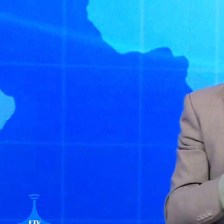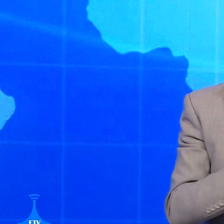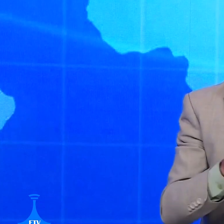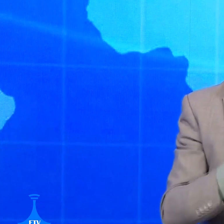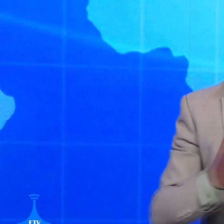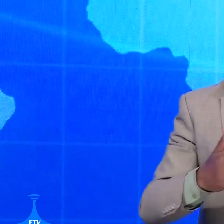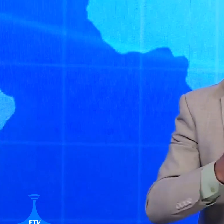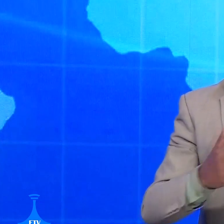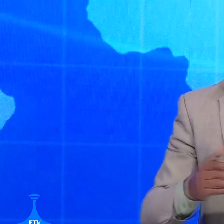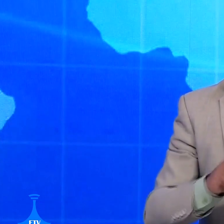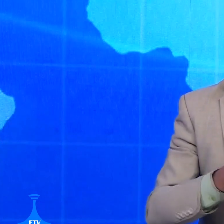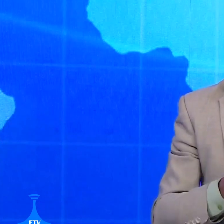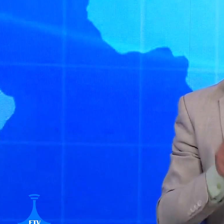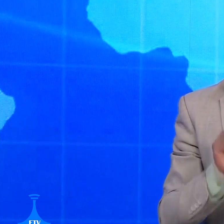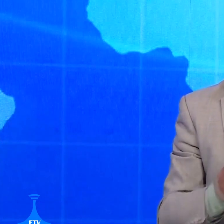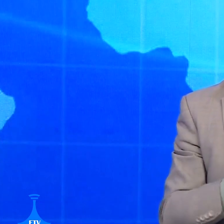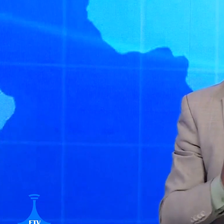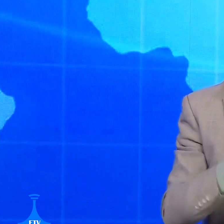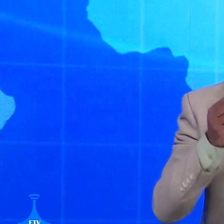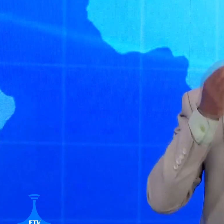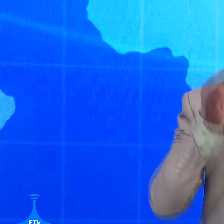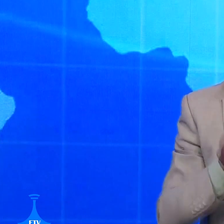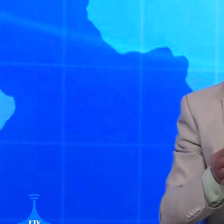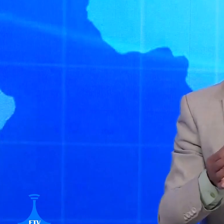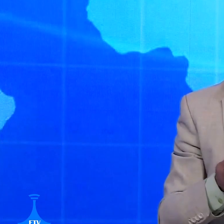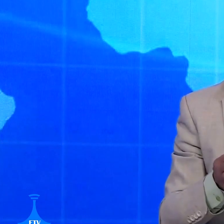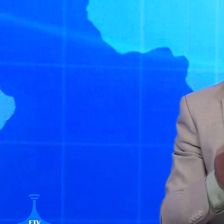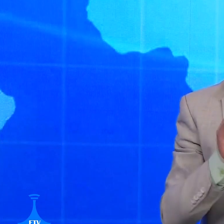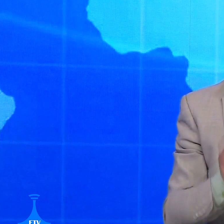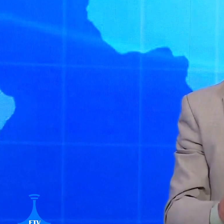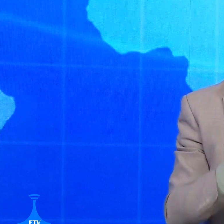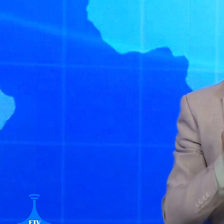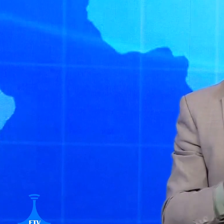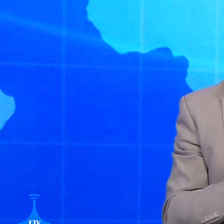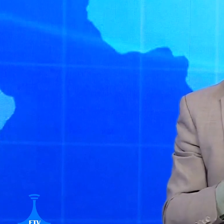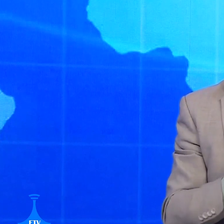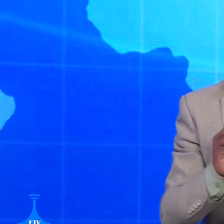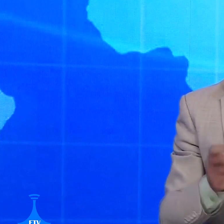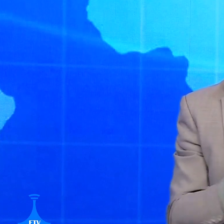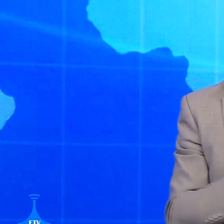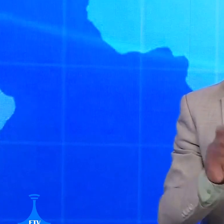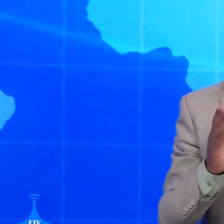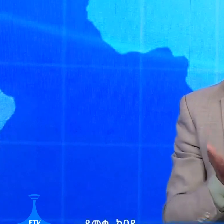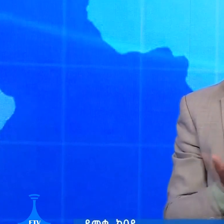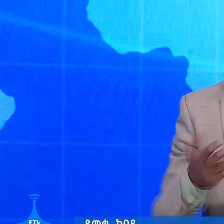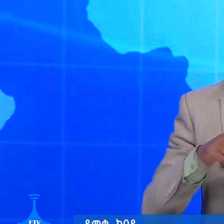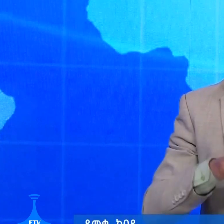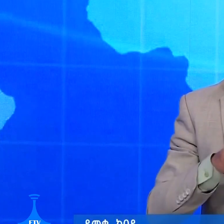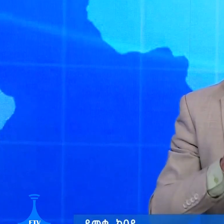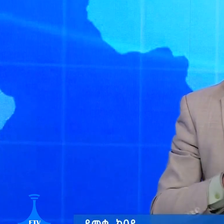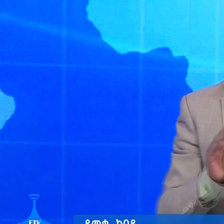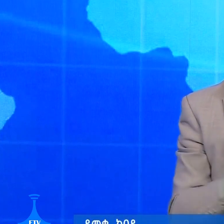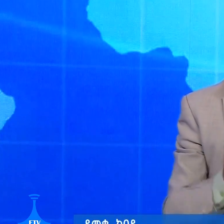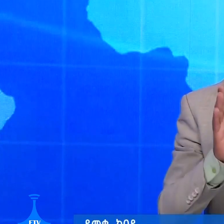ክልሎች የተሳታፊ ልየታ እንዲጀምር የተወካዮች ምክር ቤት አሳሰበ። የተወካዮች ምክር ቤት የዲሞክራሲ ጉዳዮች